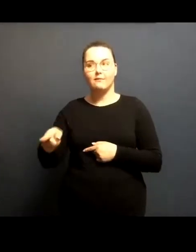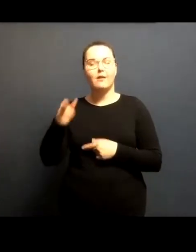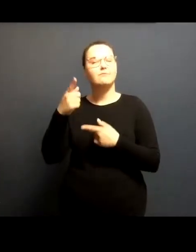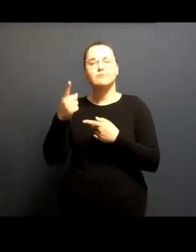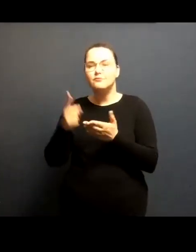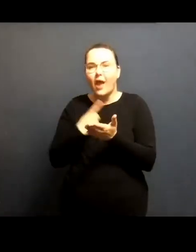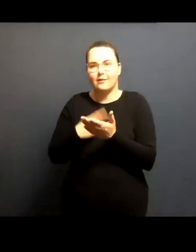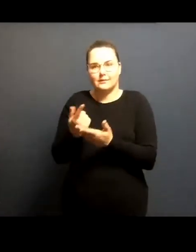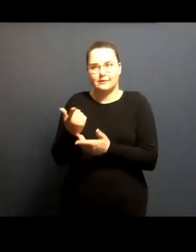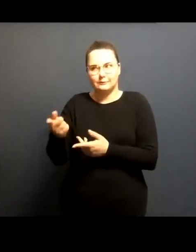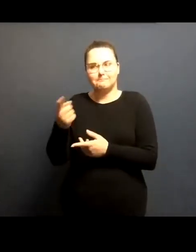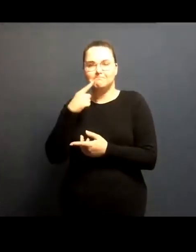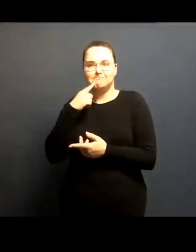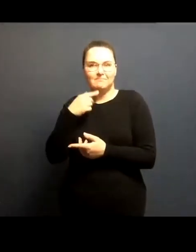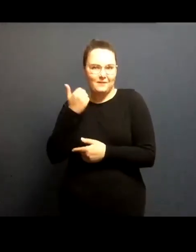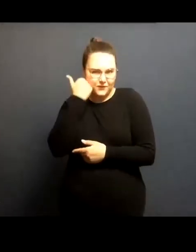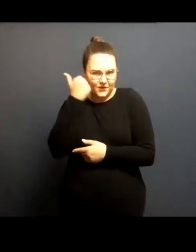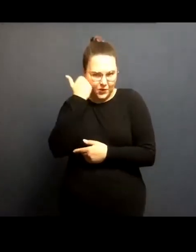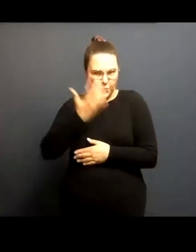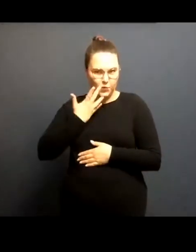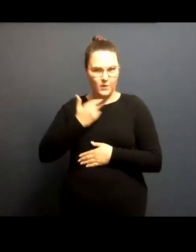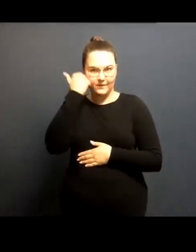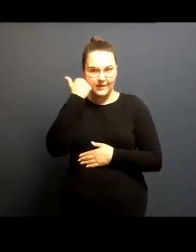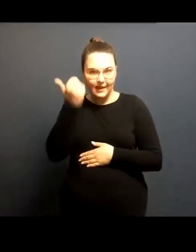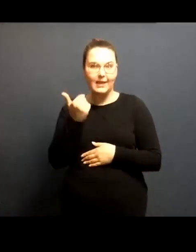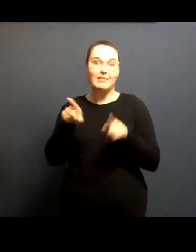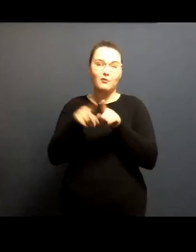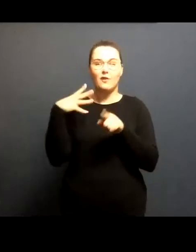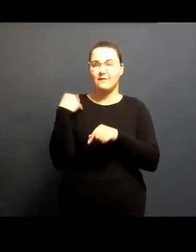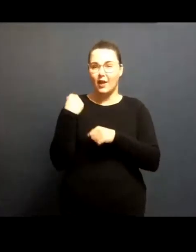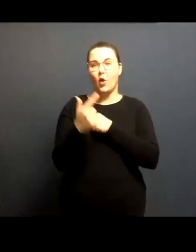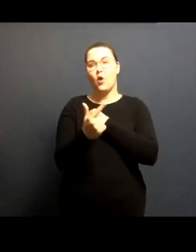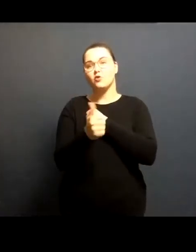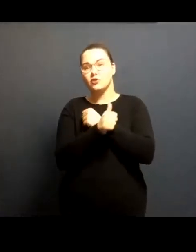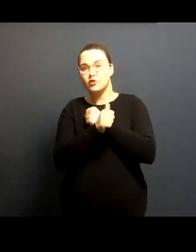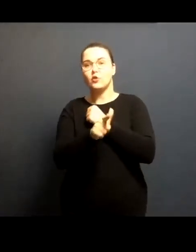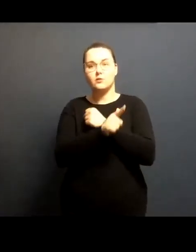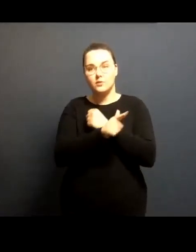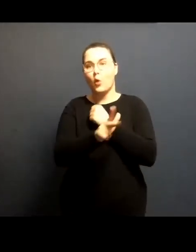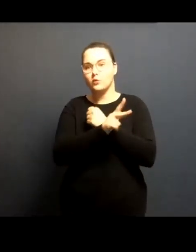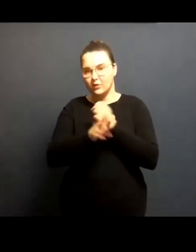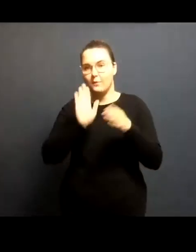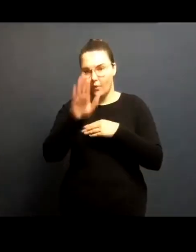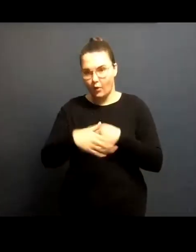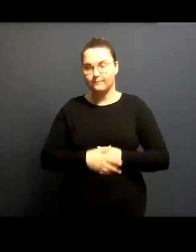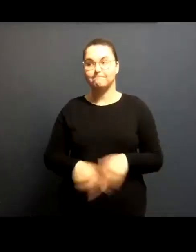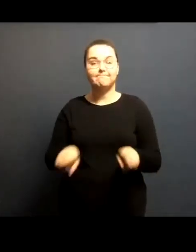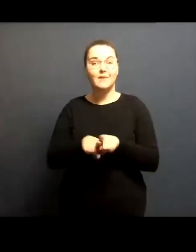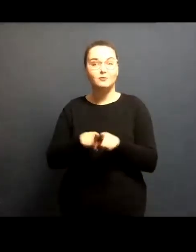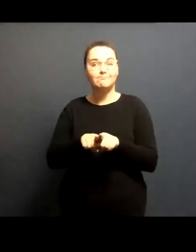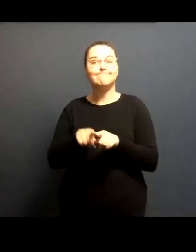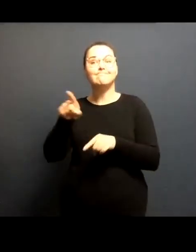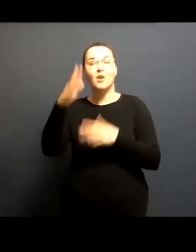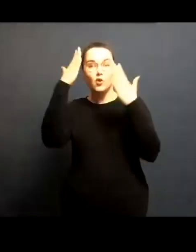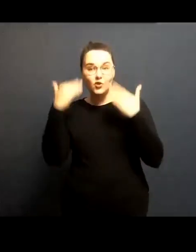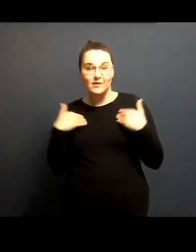temat ciała po 70, 60, 80 roku życia. Tutaj jaka taka wypowiedź, że w sanatorium czuje się bezpiecznie, bo tam